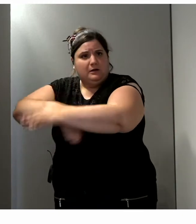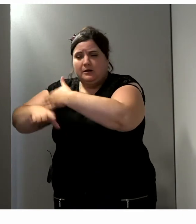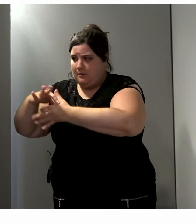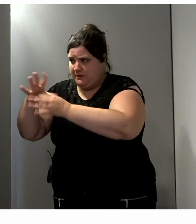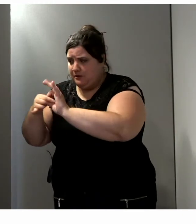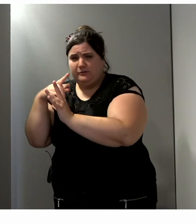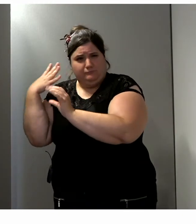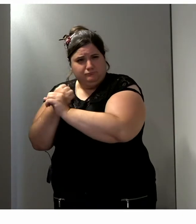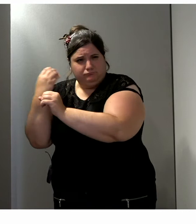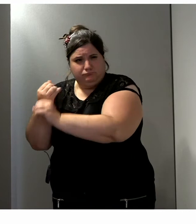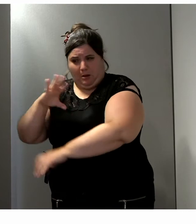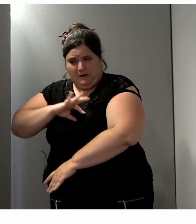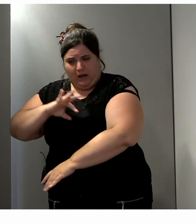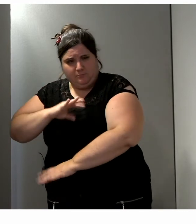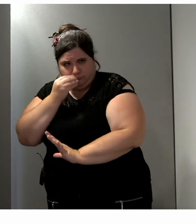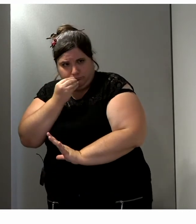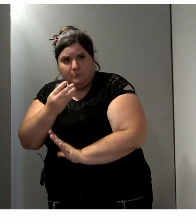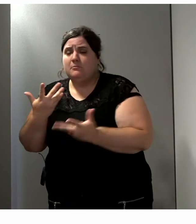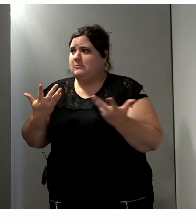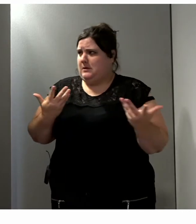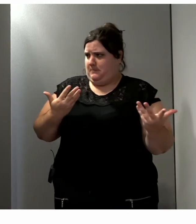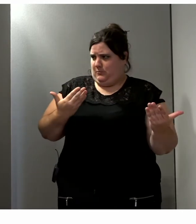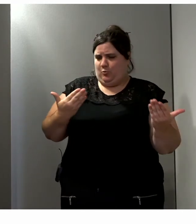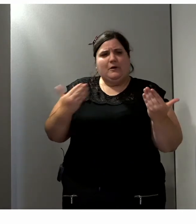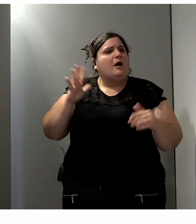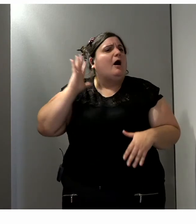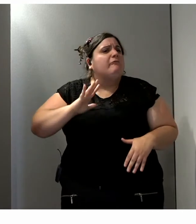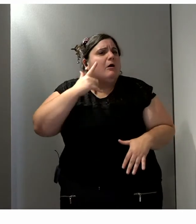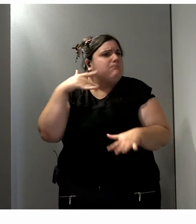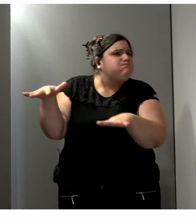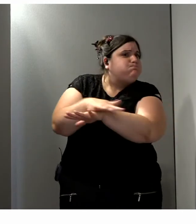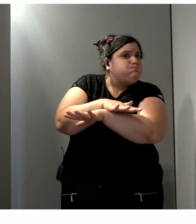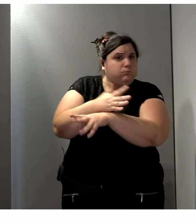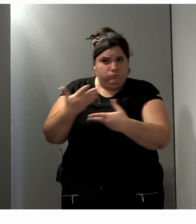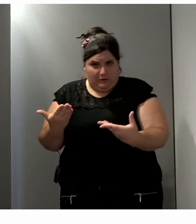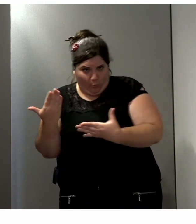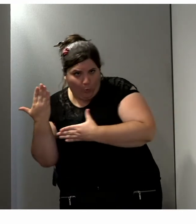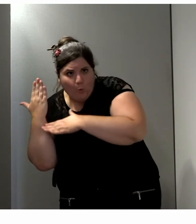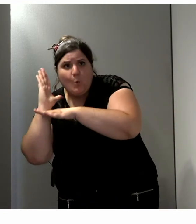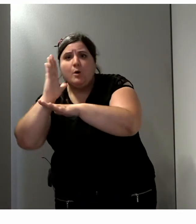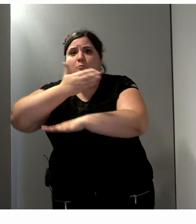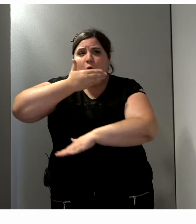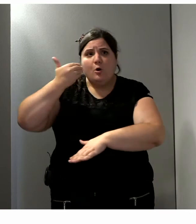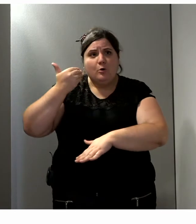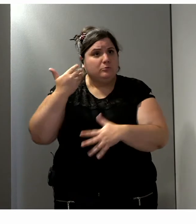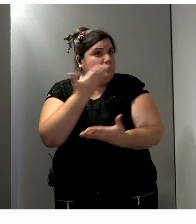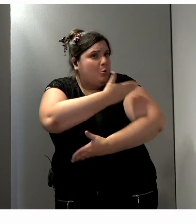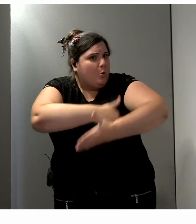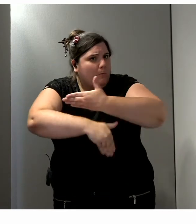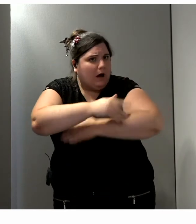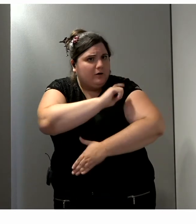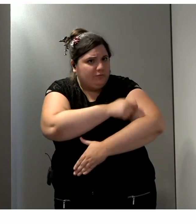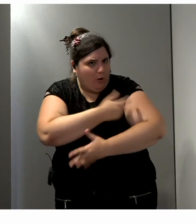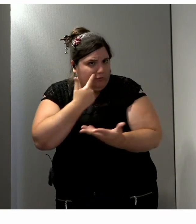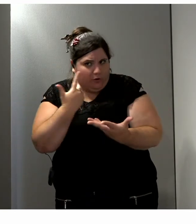Jeux, eu le sentiment que finalement il y avait une meilleure visibilité que par le passé de ces Jeux et qu'on montrait un peu plus le parasport?